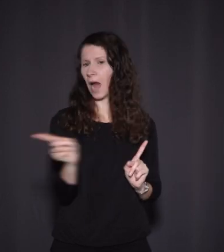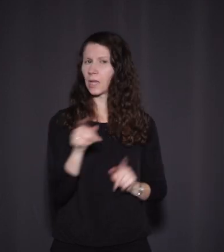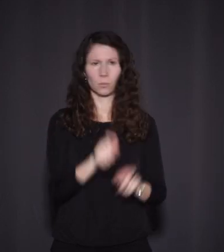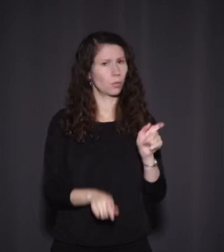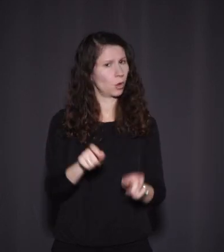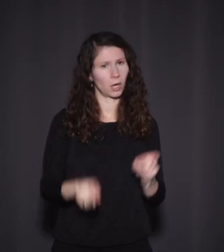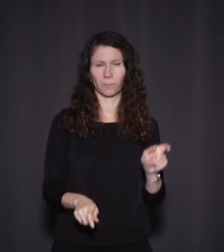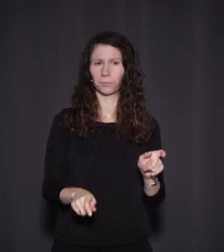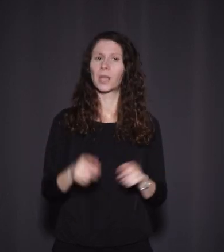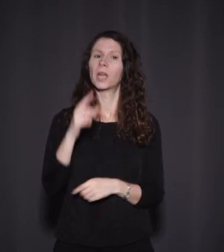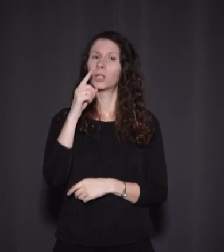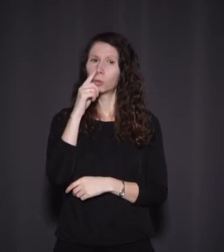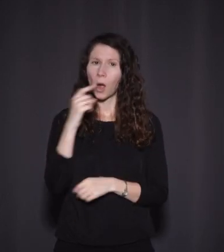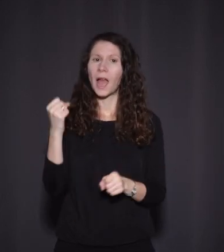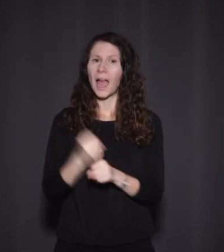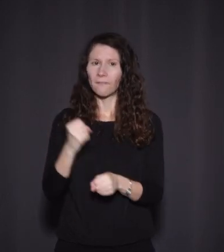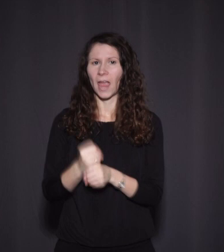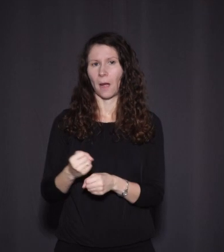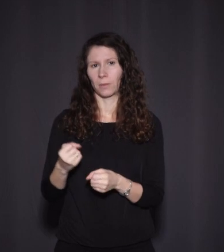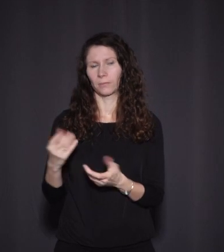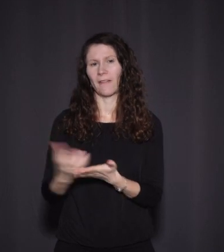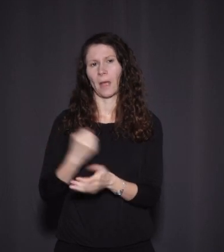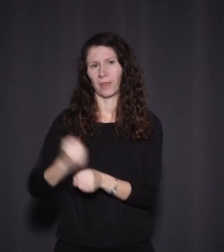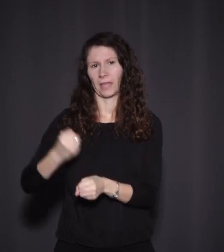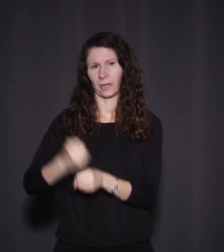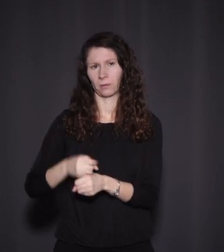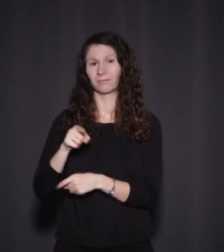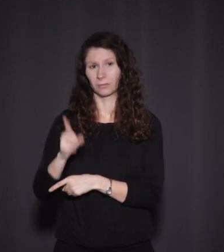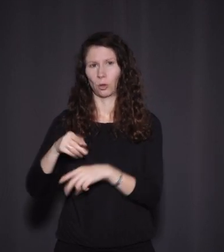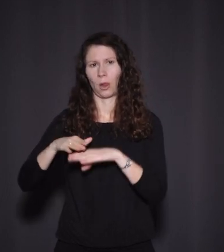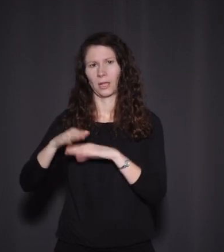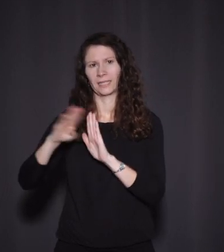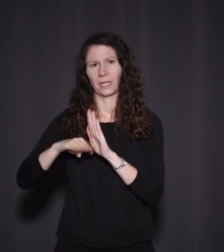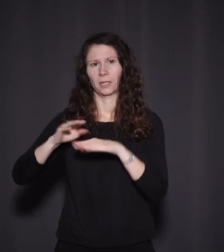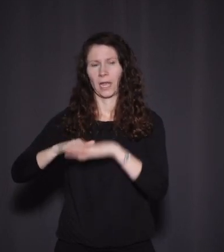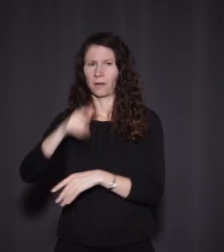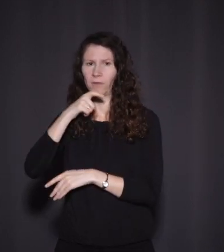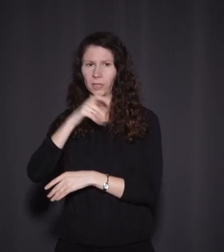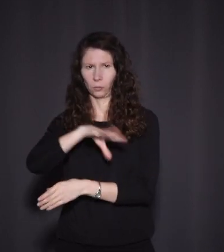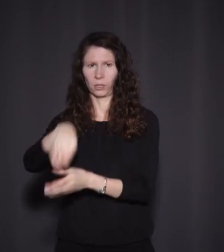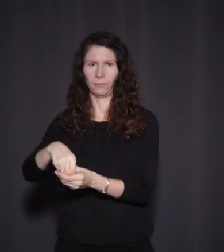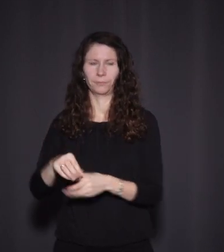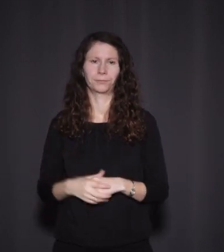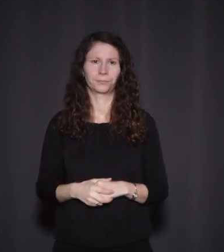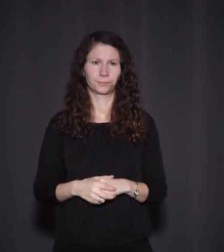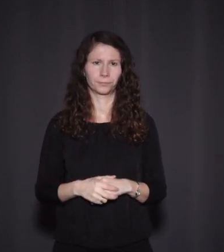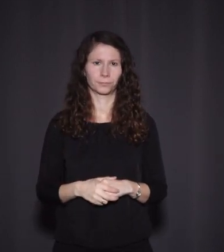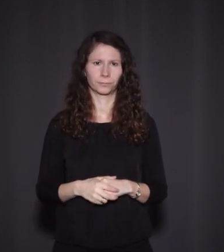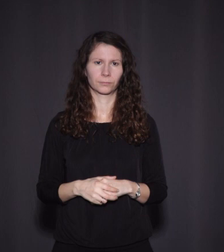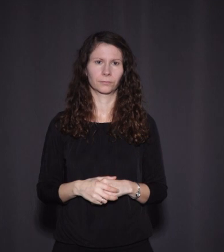sondern nur die Erwerbstätigen in die gesetzliche Rentenversicherung einbezogen werden. Denn